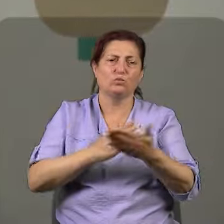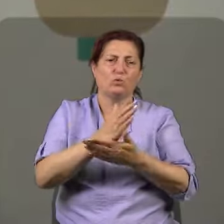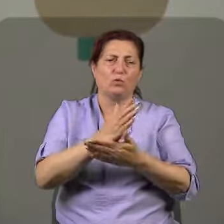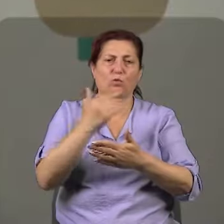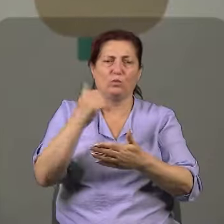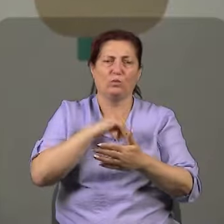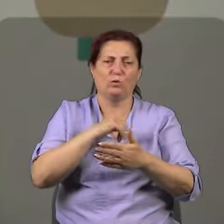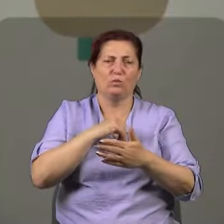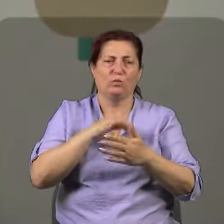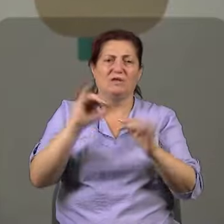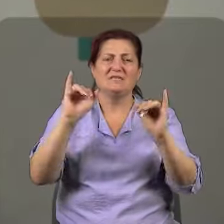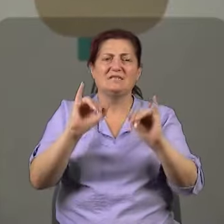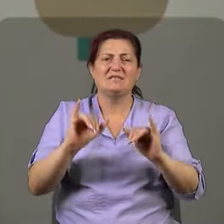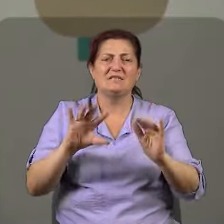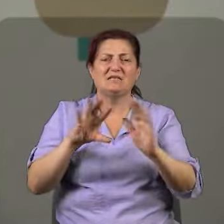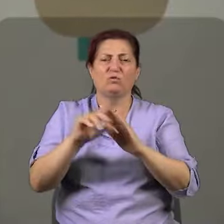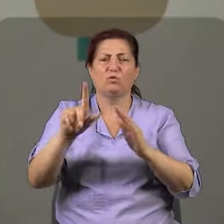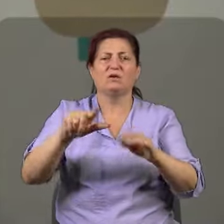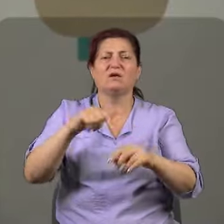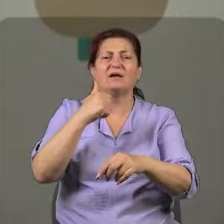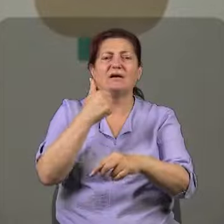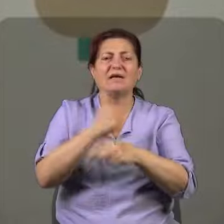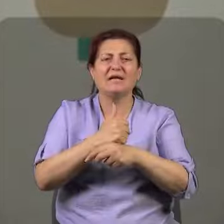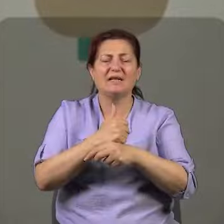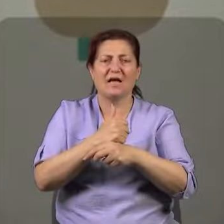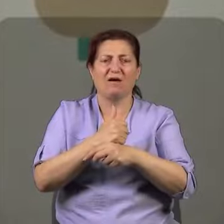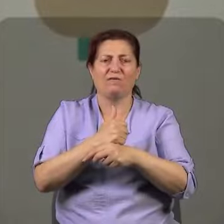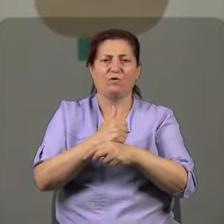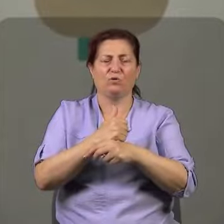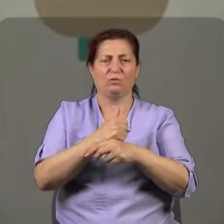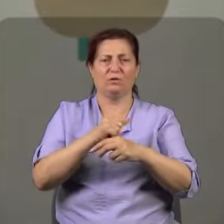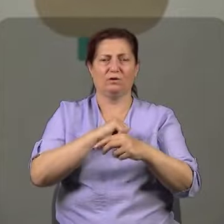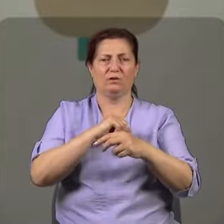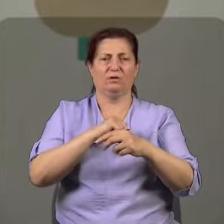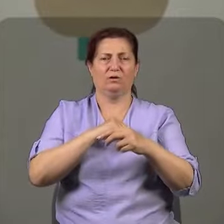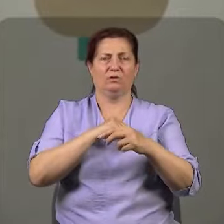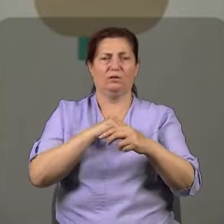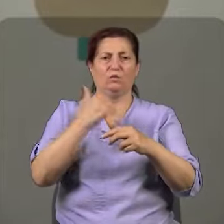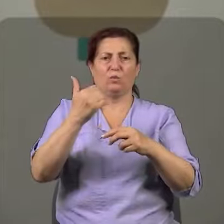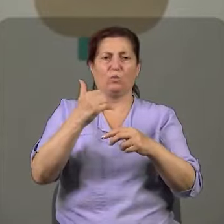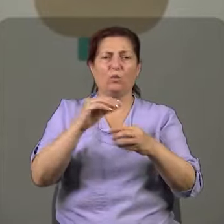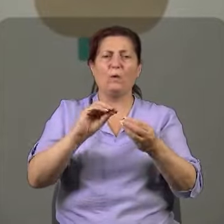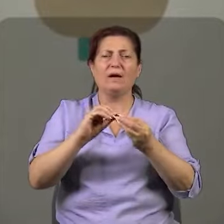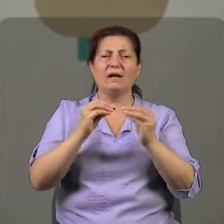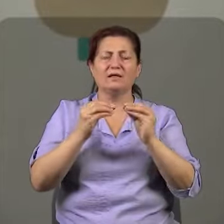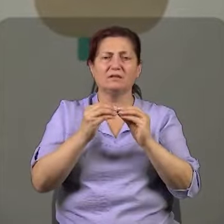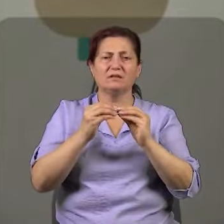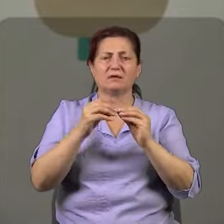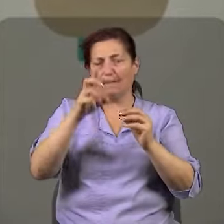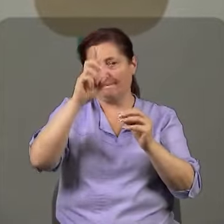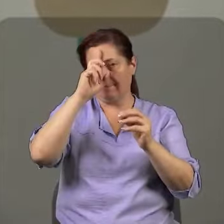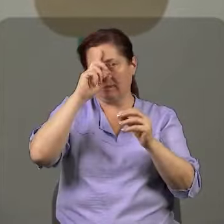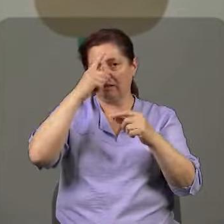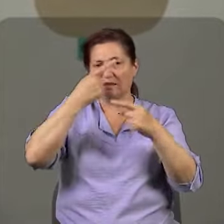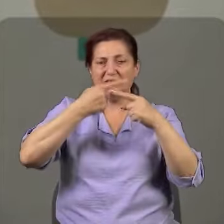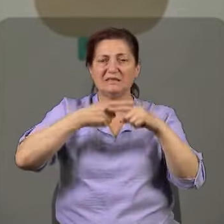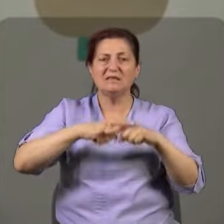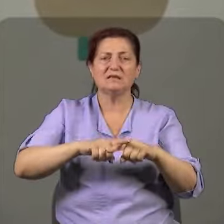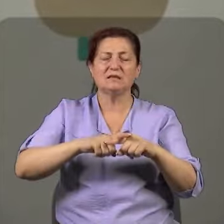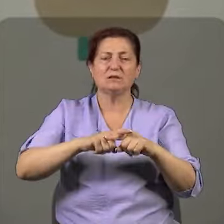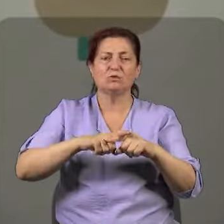ձևավորել։ Դրանց գլխավոր ոնց որ կարևոր հատկապես պետական կայքներից բխել բխող խնդիրների դեպքում, դա հենց պետական ինստիտուտներն են, որոնք